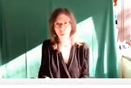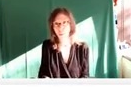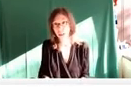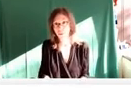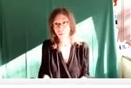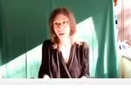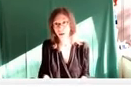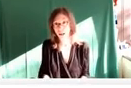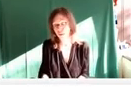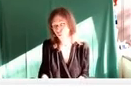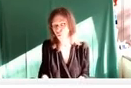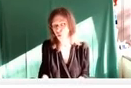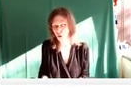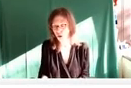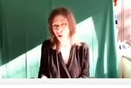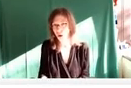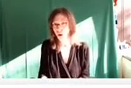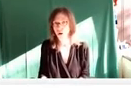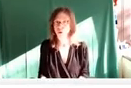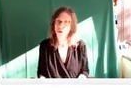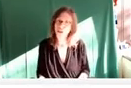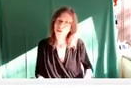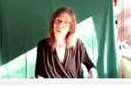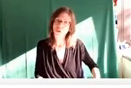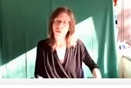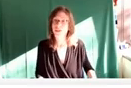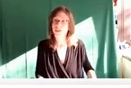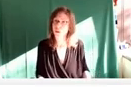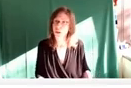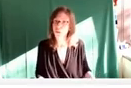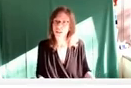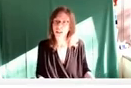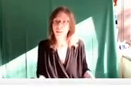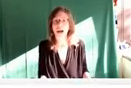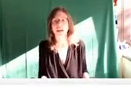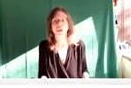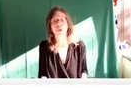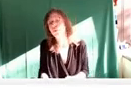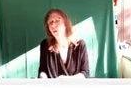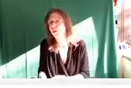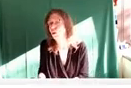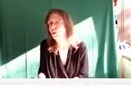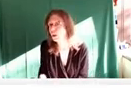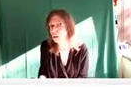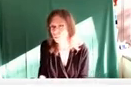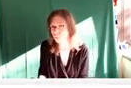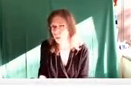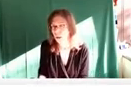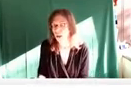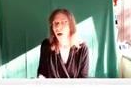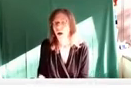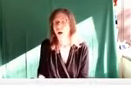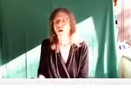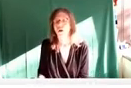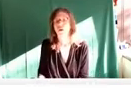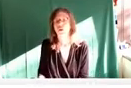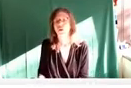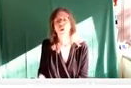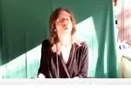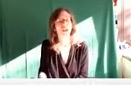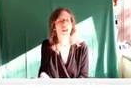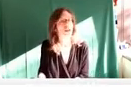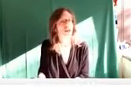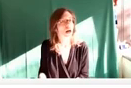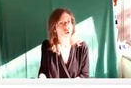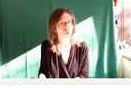arriver au même résultat que l'étude qu'on essaie de répliquer, mais avec d'autres données. Là,